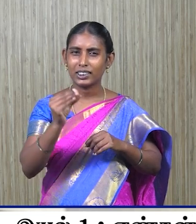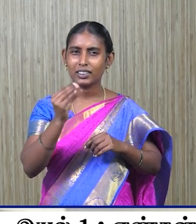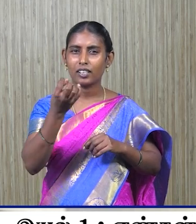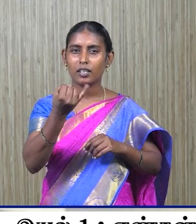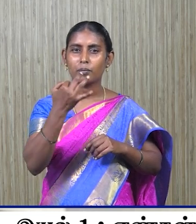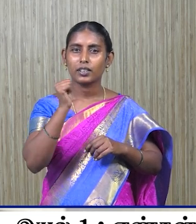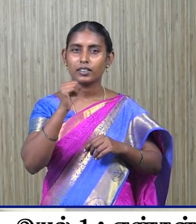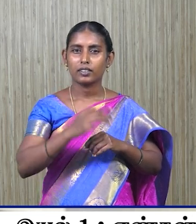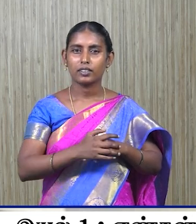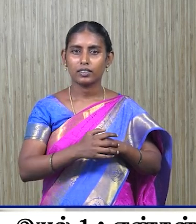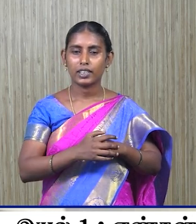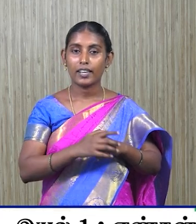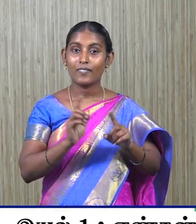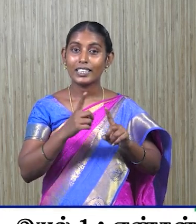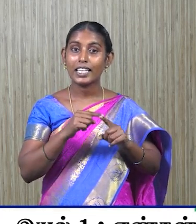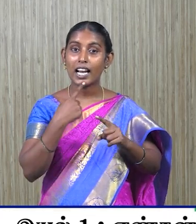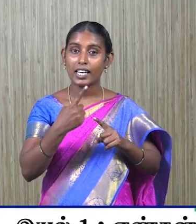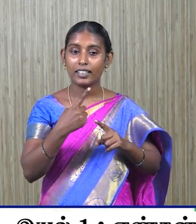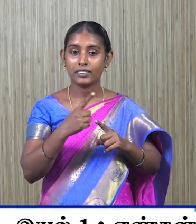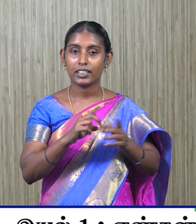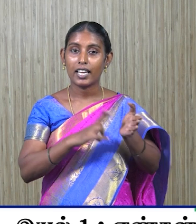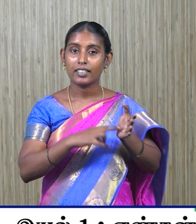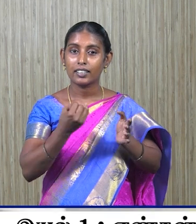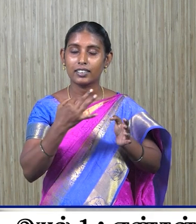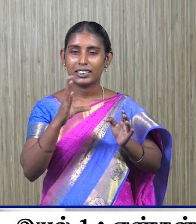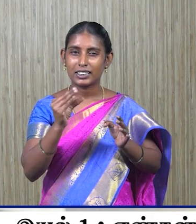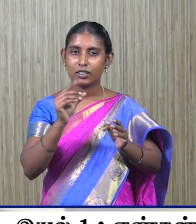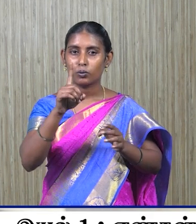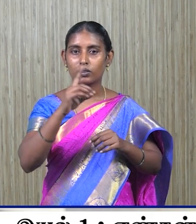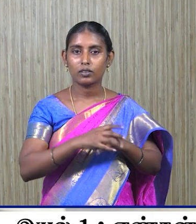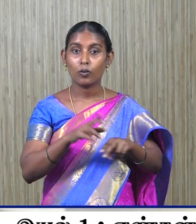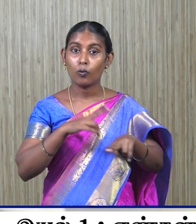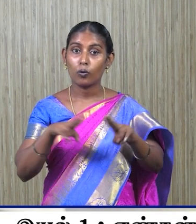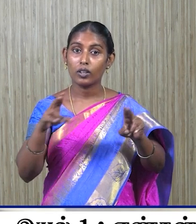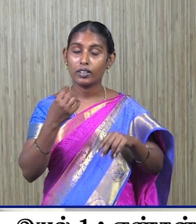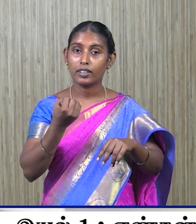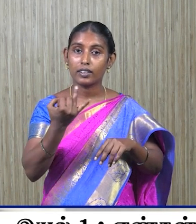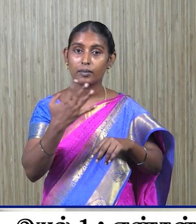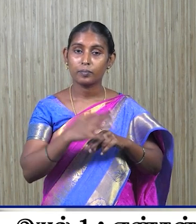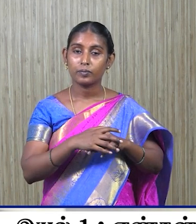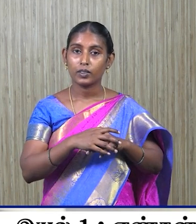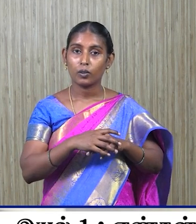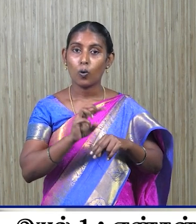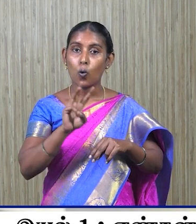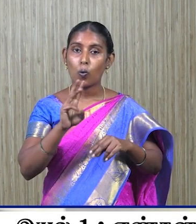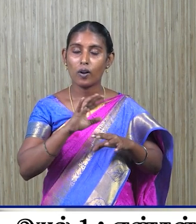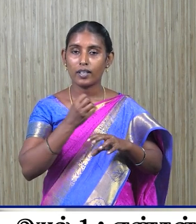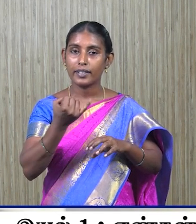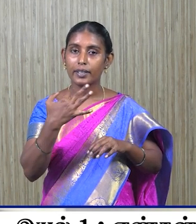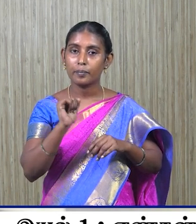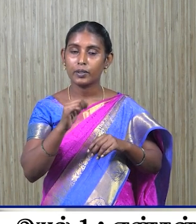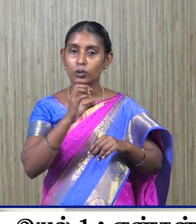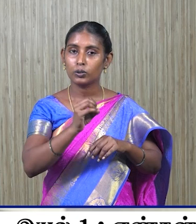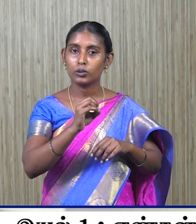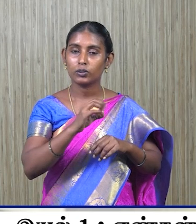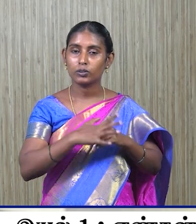எதை நம்ம சொல்கிறோம் சொல்லுங்கள்? ஒன்று. அருமையாக சொன்னீங்க. இப்போ முழு எண்களின் தொகுப்புக்கு வந்துடுங்க. முழு எண்கள்னா என்ன? ஜீரோலேருந்து